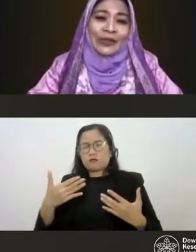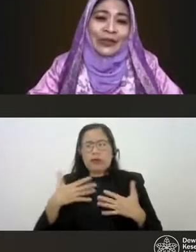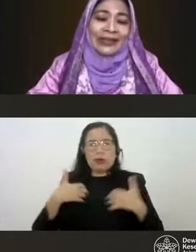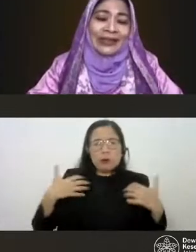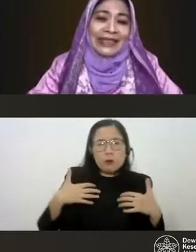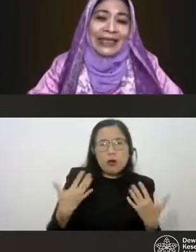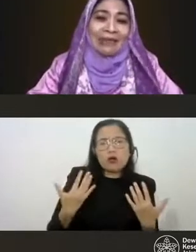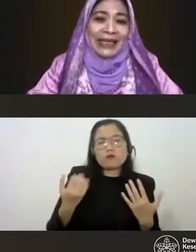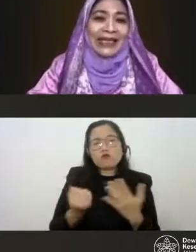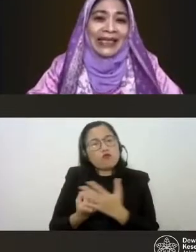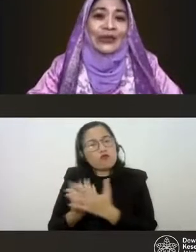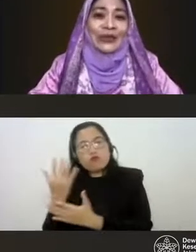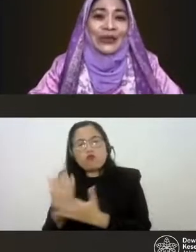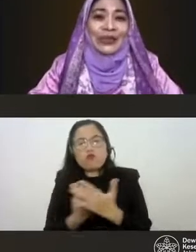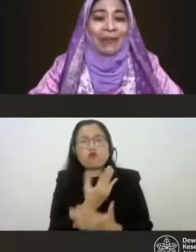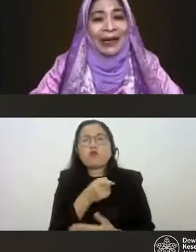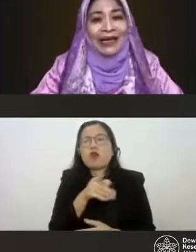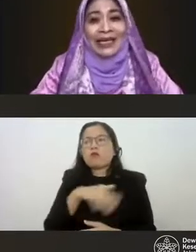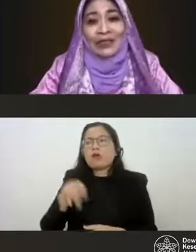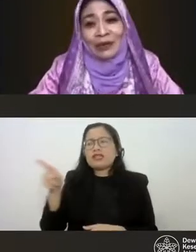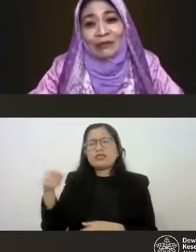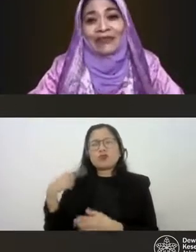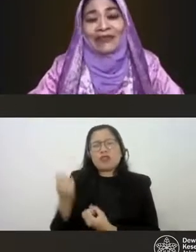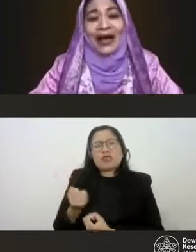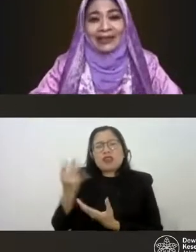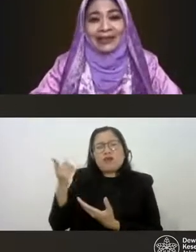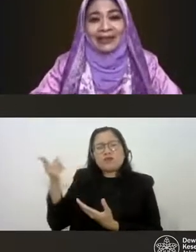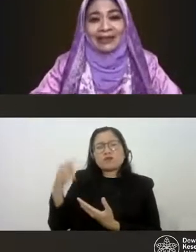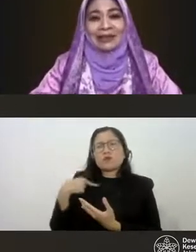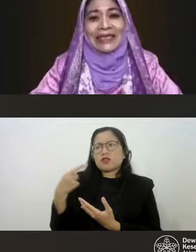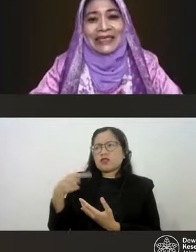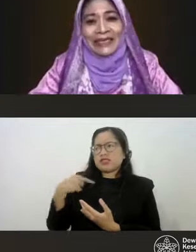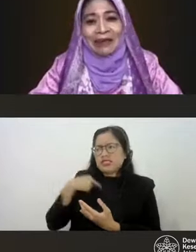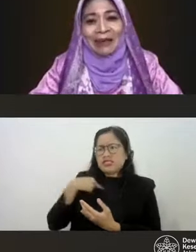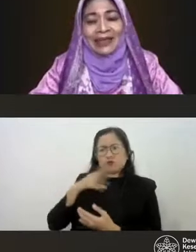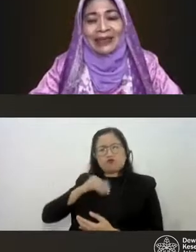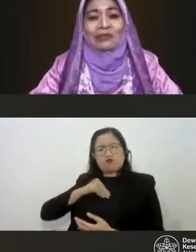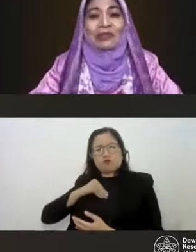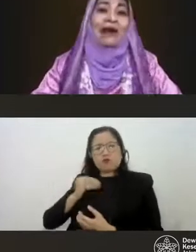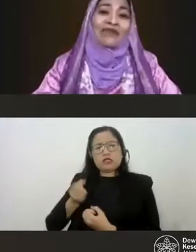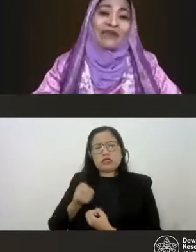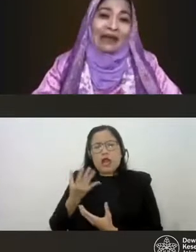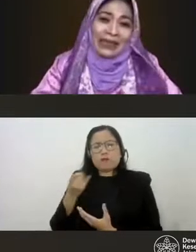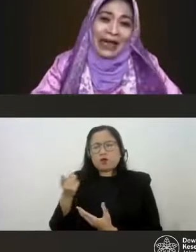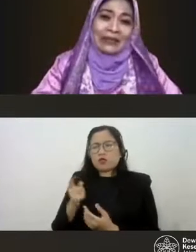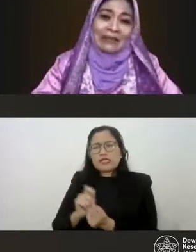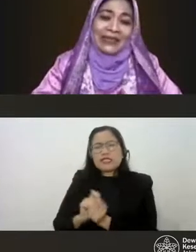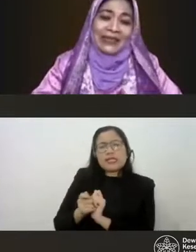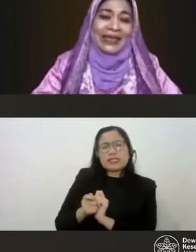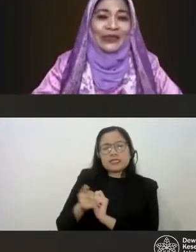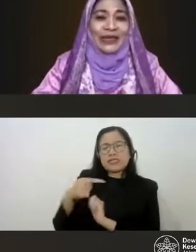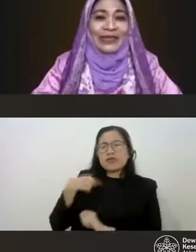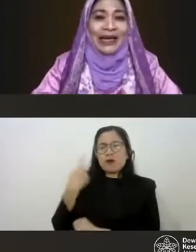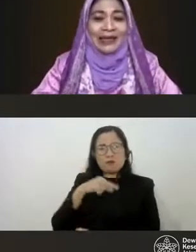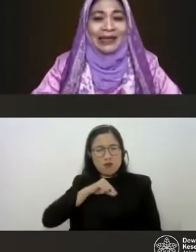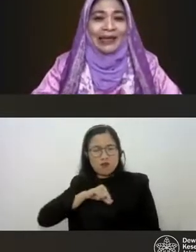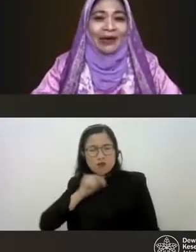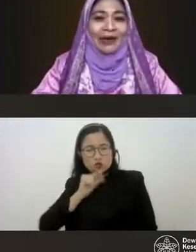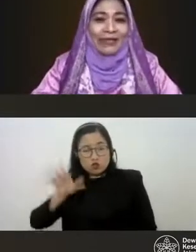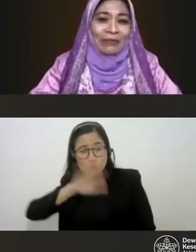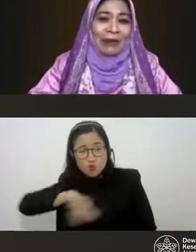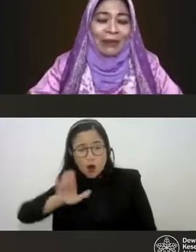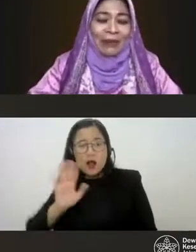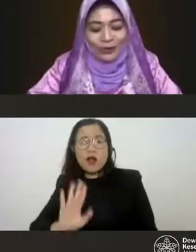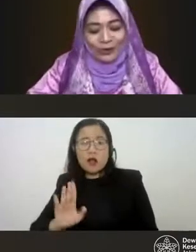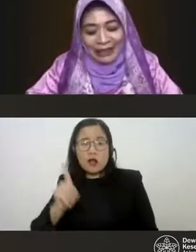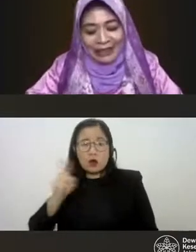itu keislaman kita itu diuji apakah kita itu bermanfaat bagi sesama, bermanfaat bagi alam semesta ini atau tidak. Karena kalau